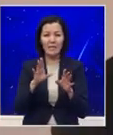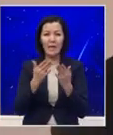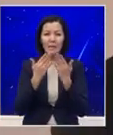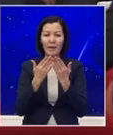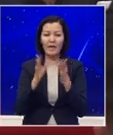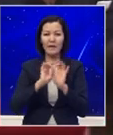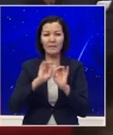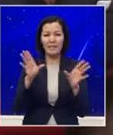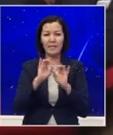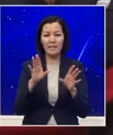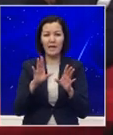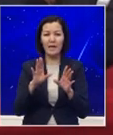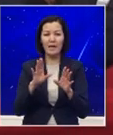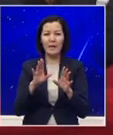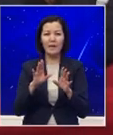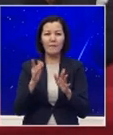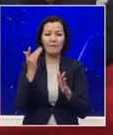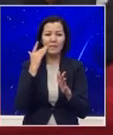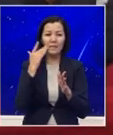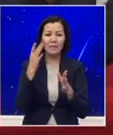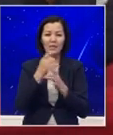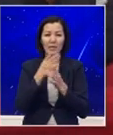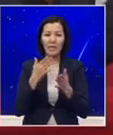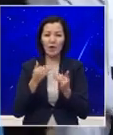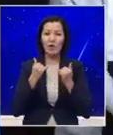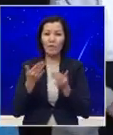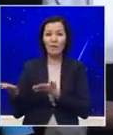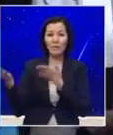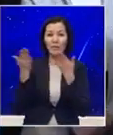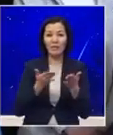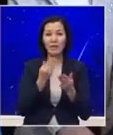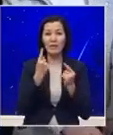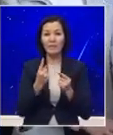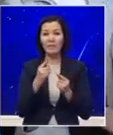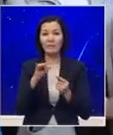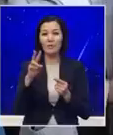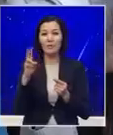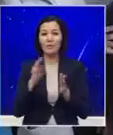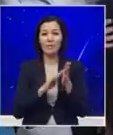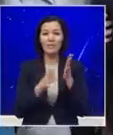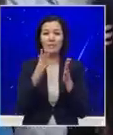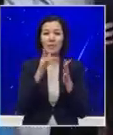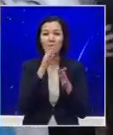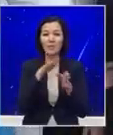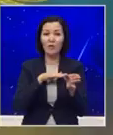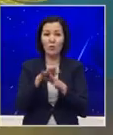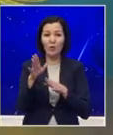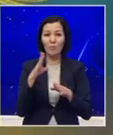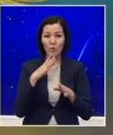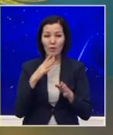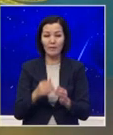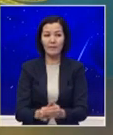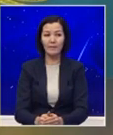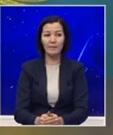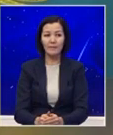қария айналасын құтайтып, орта толтырып жүретін. Биыл 1 желтоқсанда ғана 85 жасқа келген еді.